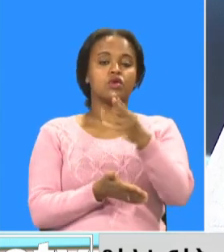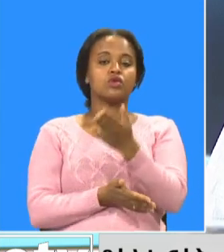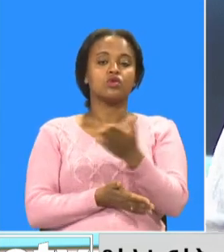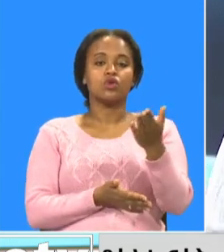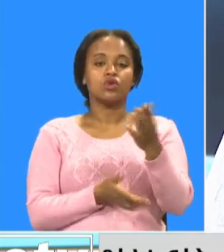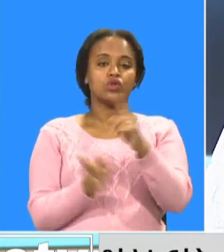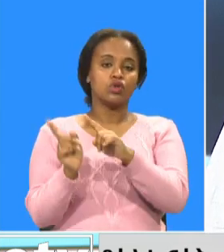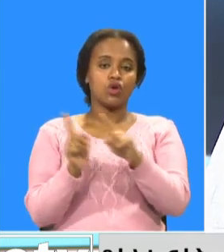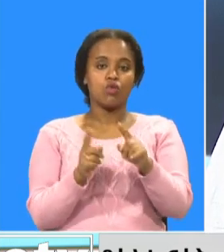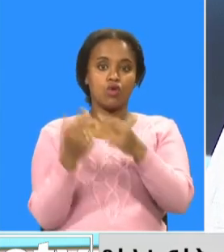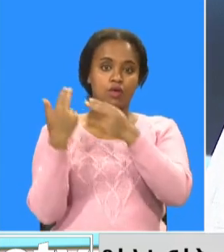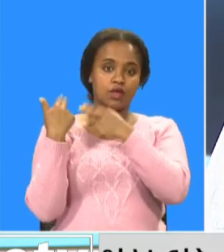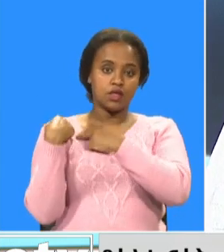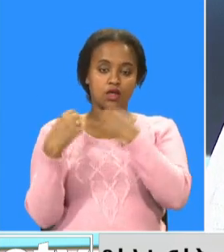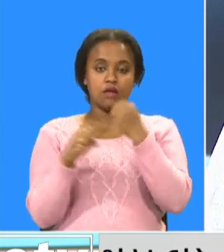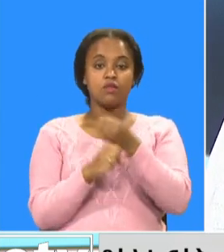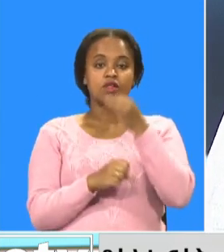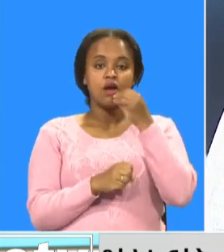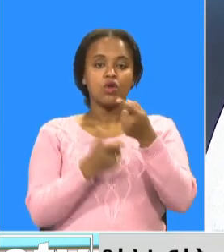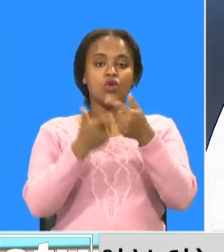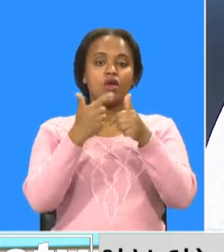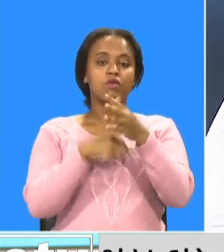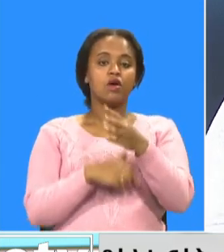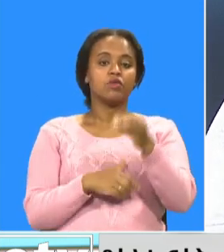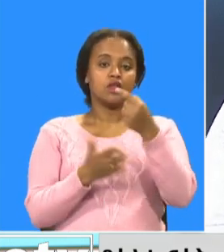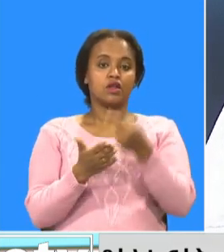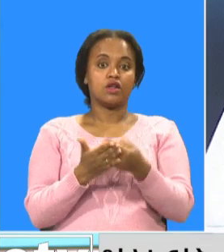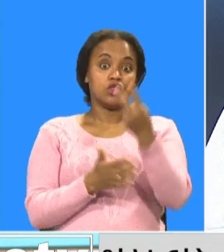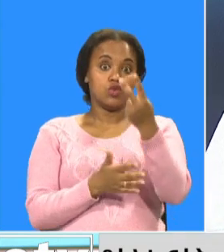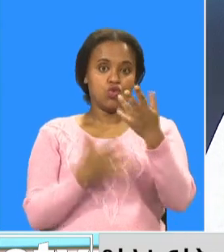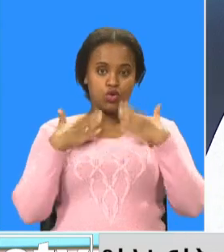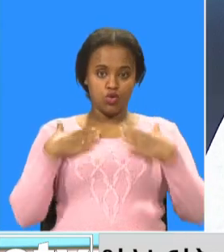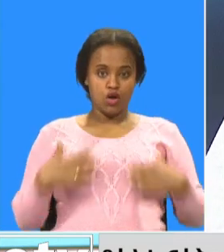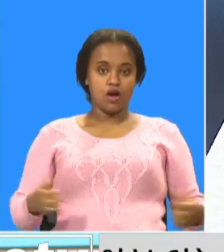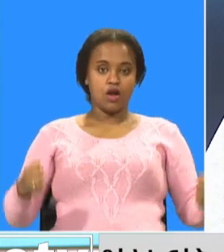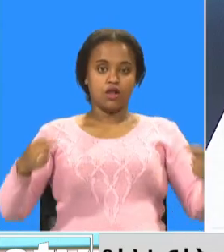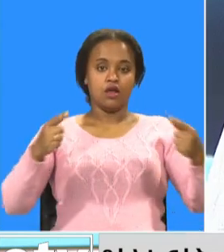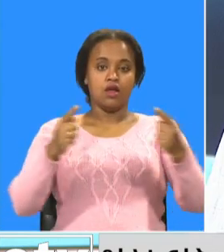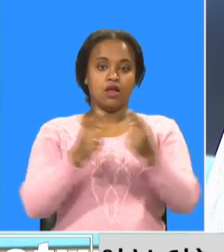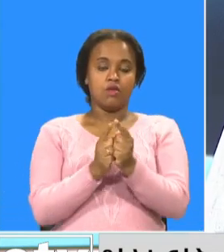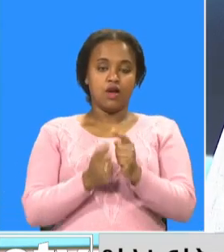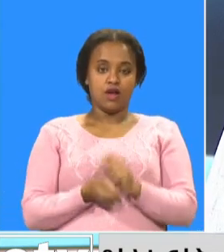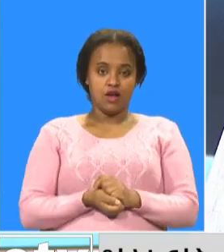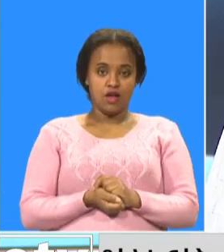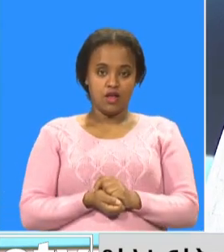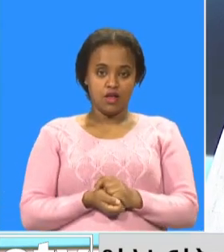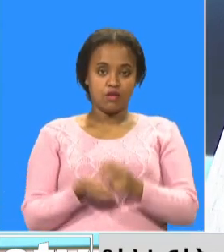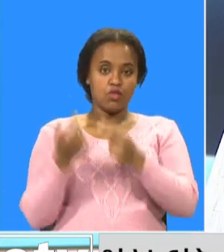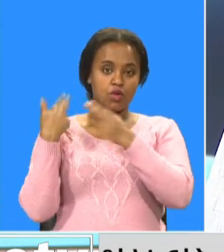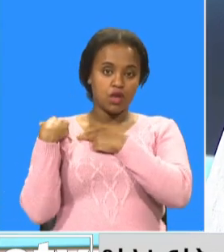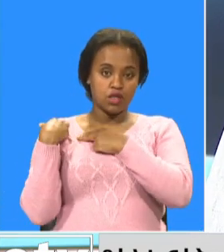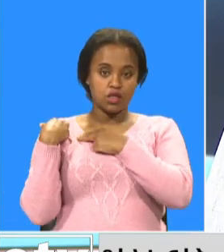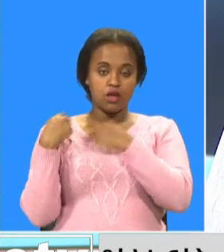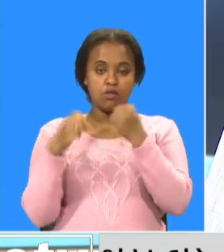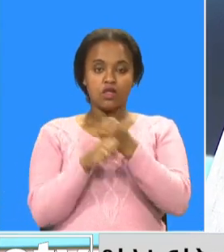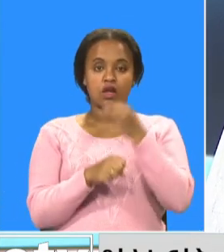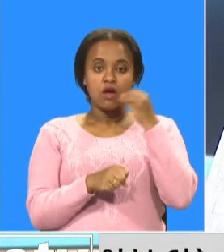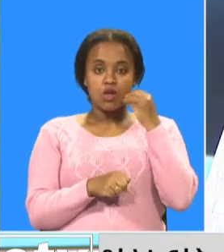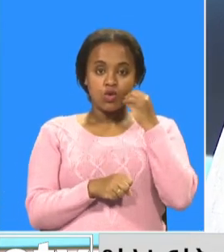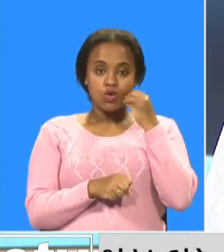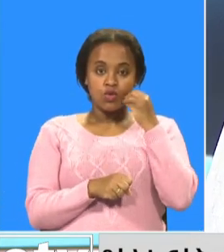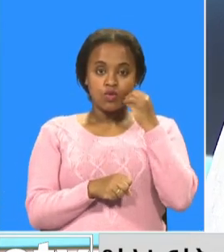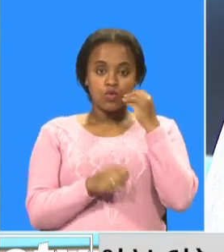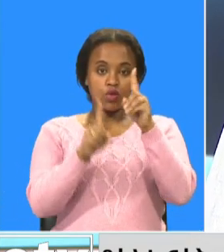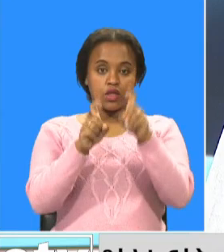ደግሞ ወደ ባለስልጣን መስሪያ ቤቱ የማምጣት እና እነዚህን ሁለቱን አካላት የማገናኘት በባለስልጣን መስሪያ ቤቱ ቁጥጥር የሚደረግባቸው ምርቶች